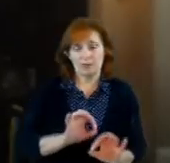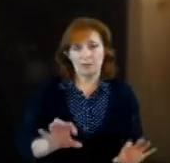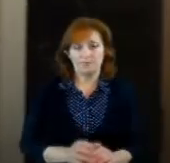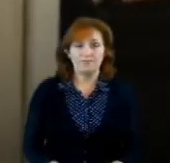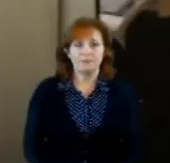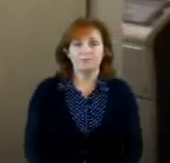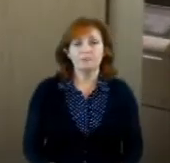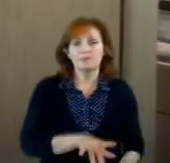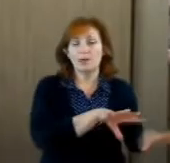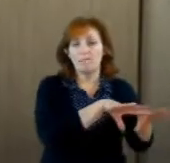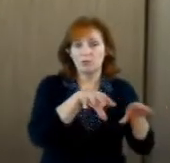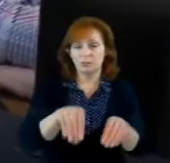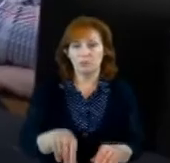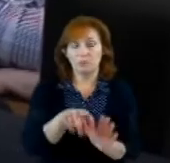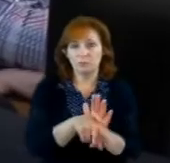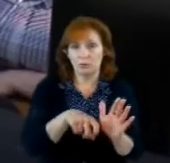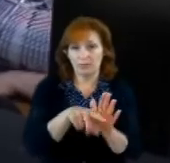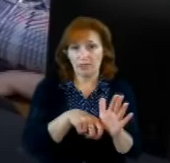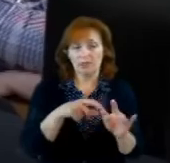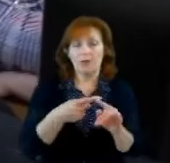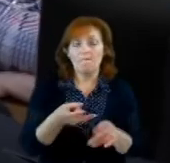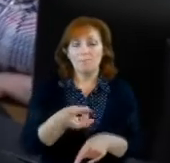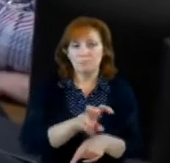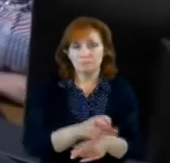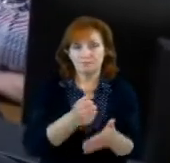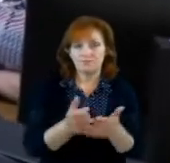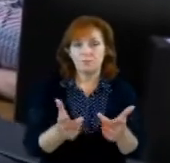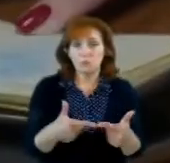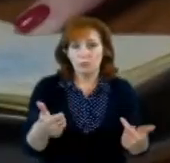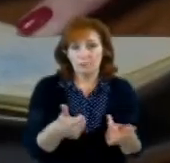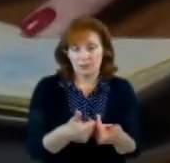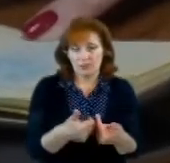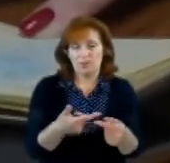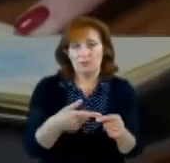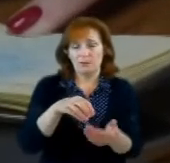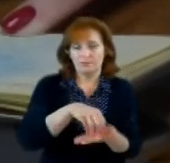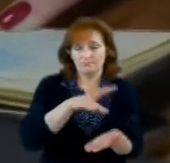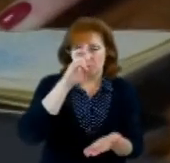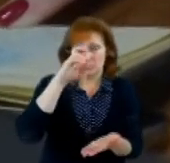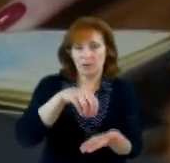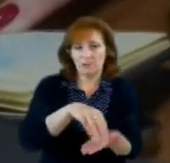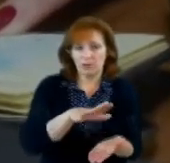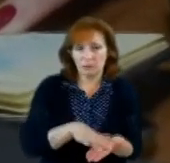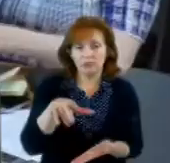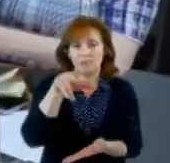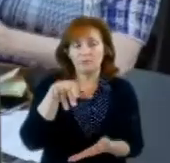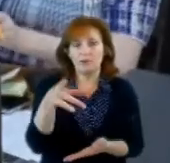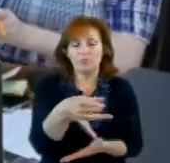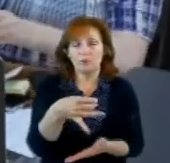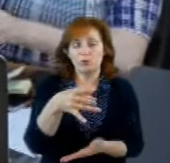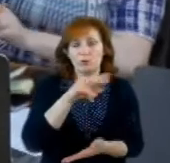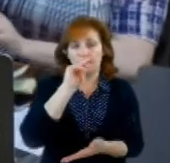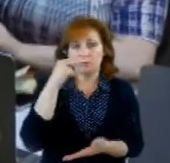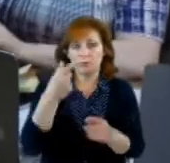Переселенка з Донецька Катерина Нікітченко прийшла до відділу ведення Державного реєстру виборців у Деснянському районі Чернігова, аби